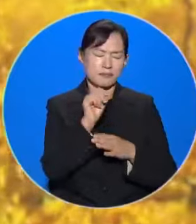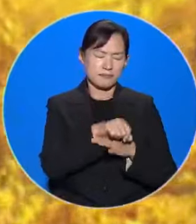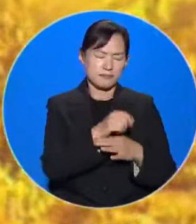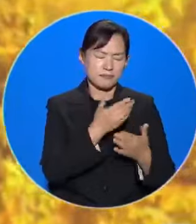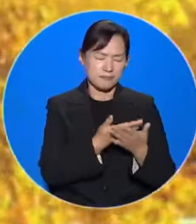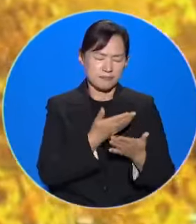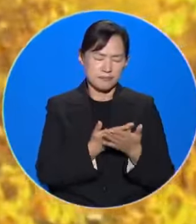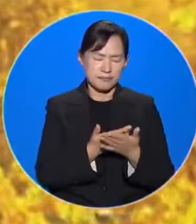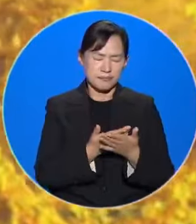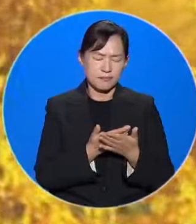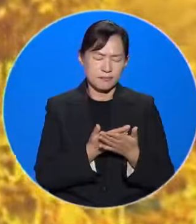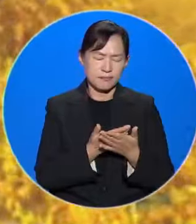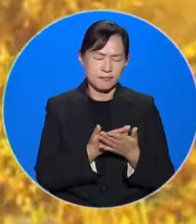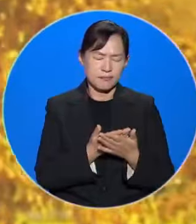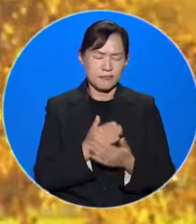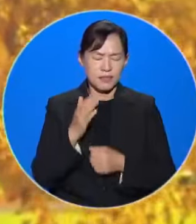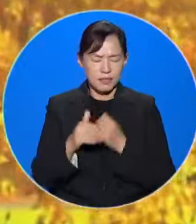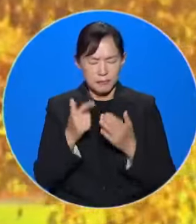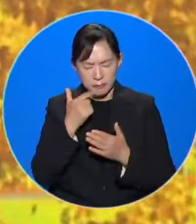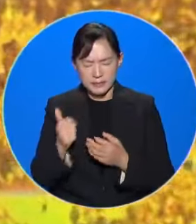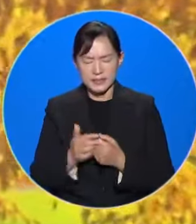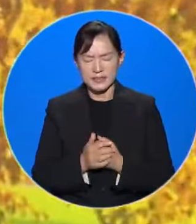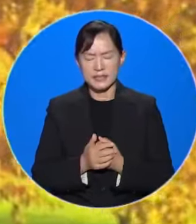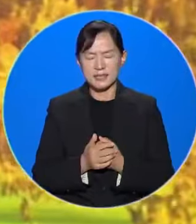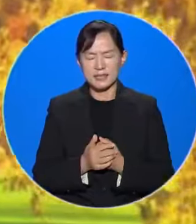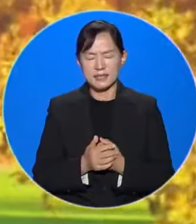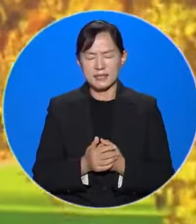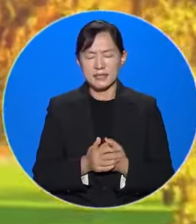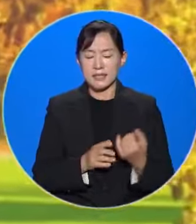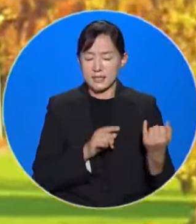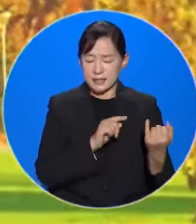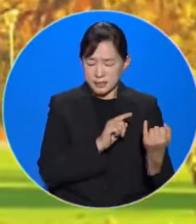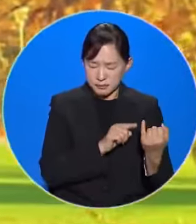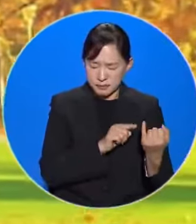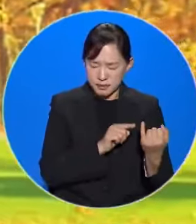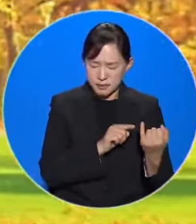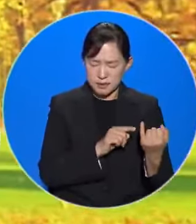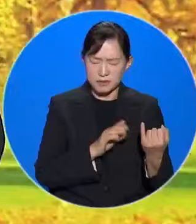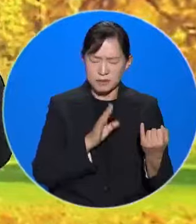허락하여 주시옵소서. 아버지 하나님, 정말 그리하여 우리 인혜 자매가